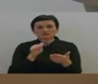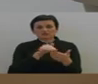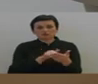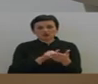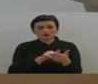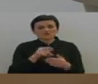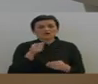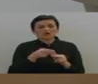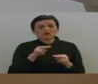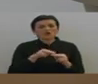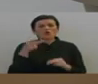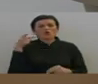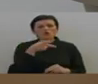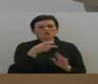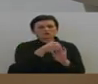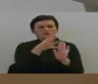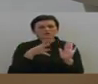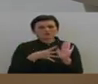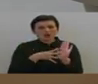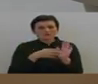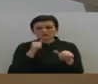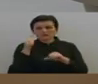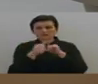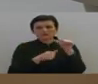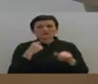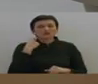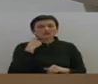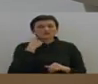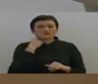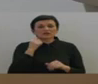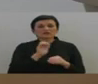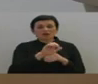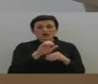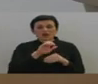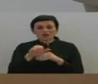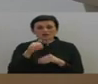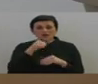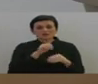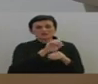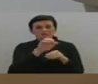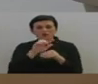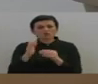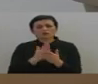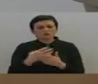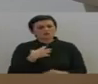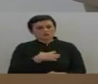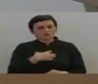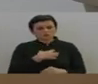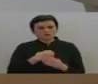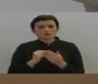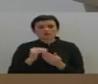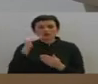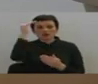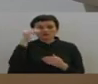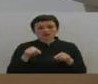ის მაჩვენებლებს 2019 წლის მაჩვენებელი ღვინის ექსპორტის თვალსაზრისით არის მნიშვნელოვნად გაზრდილი. მე აქ